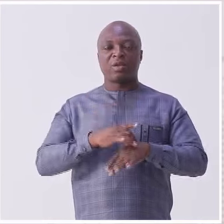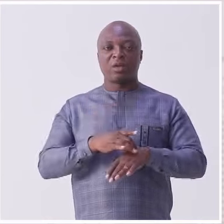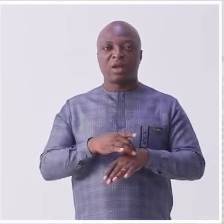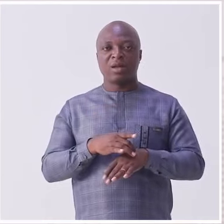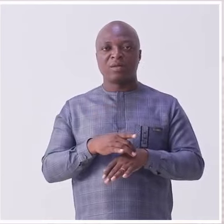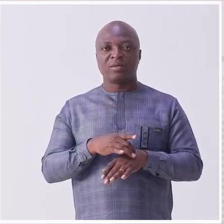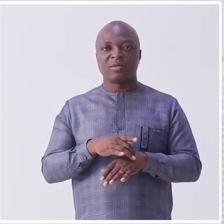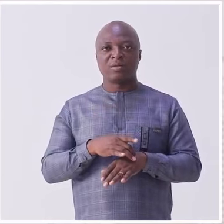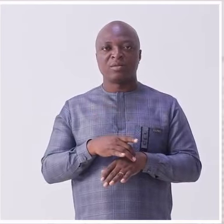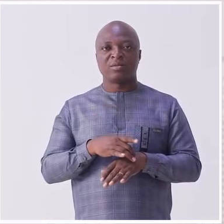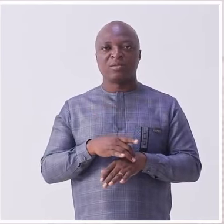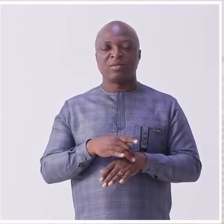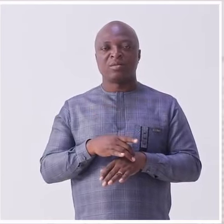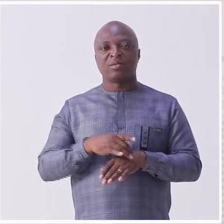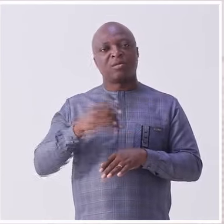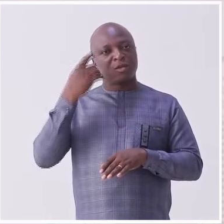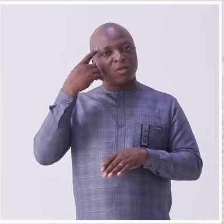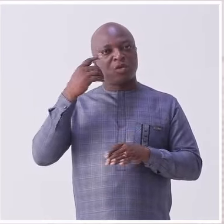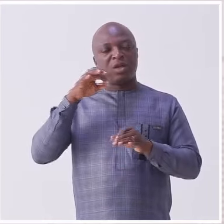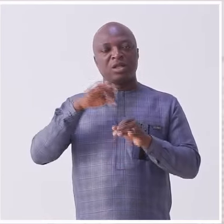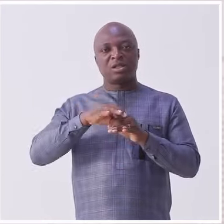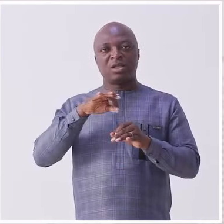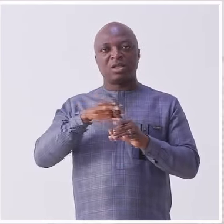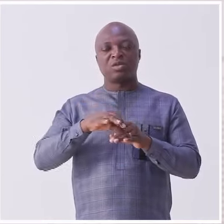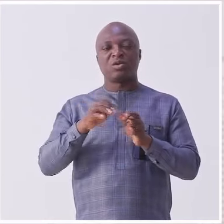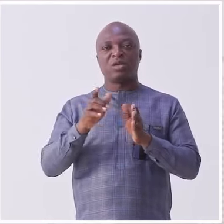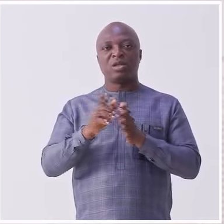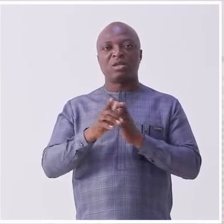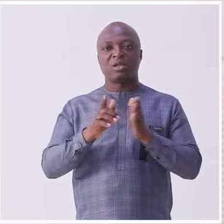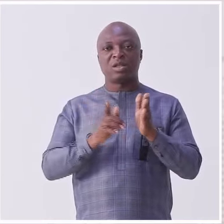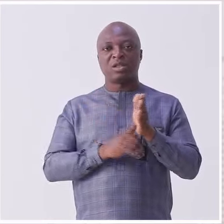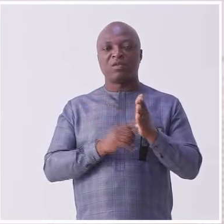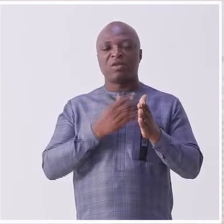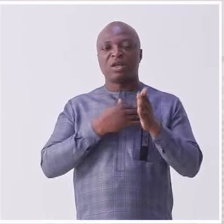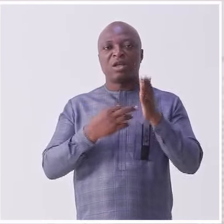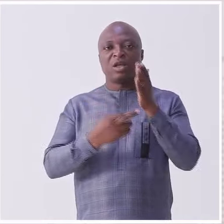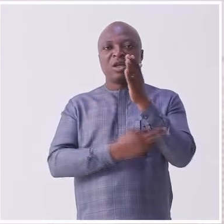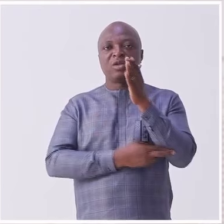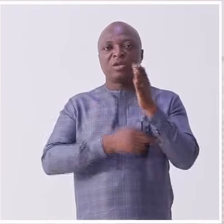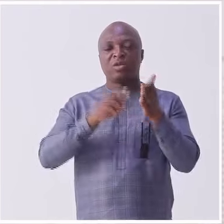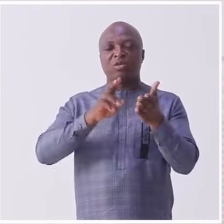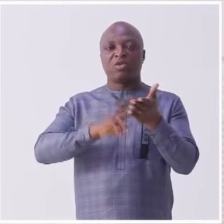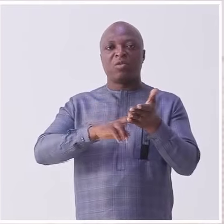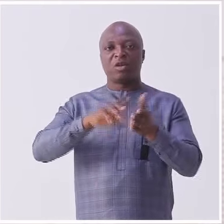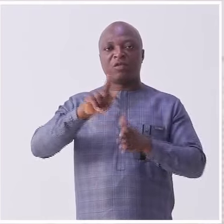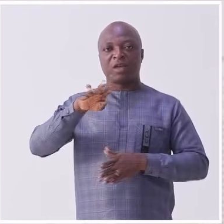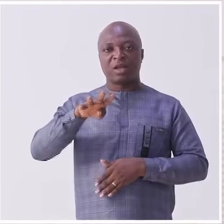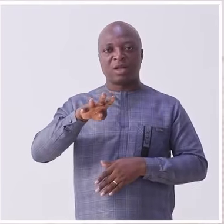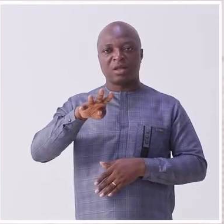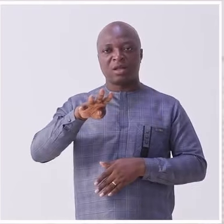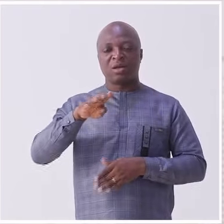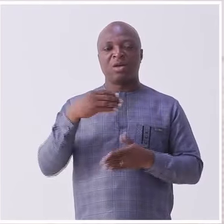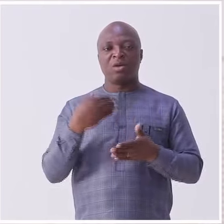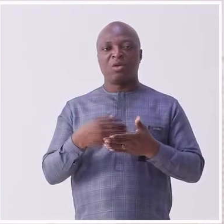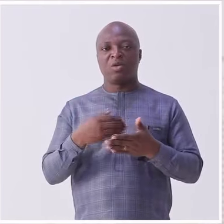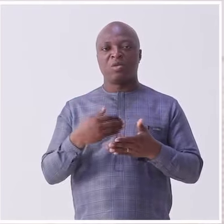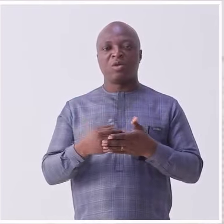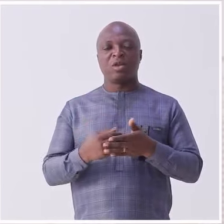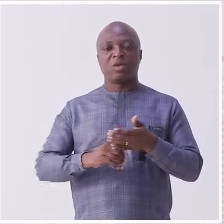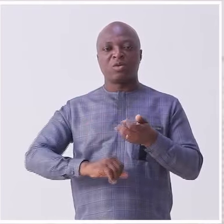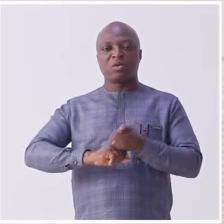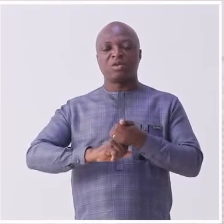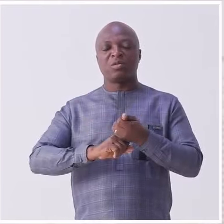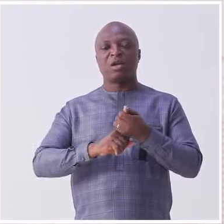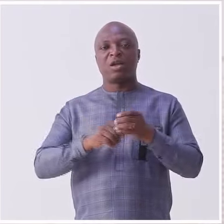territoriale. Pour les élections législatives et régionales de 2024, Le montant du cautionnement